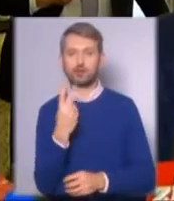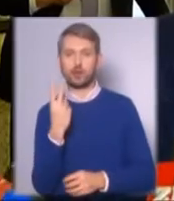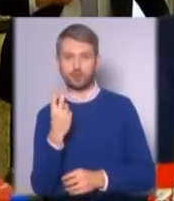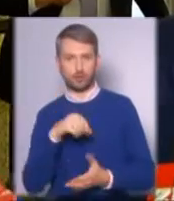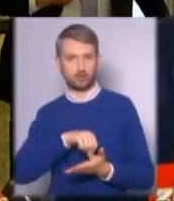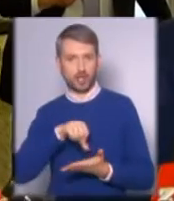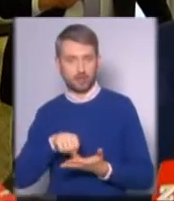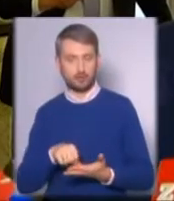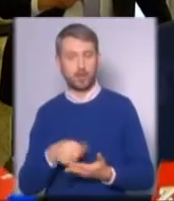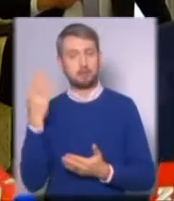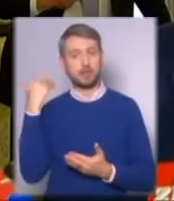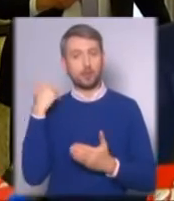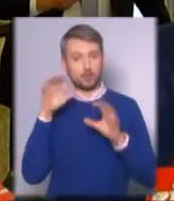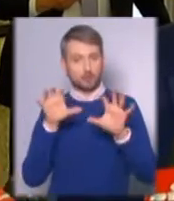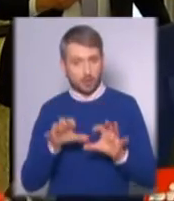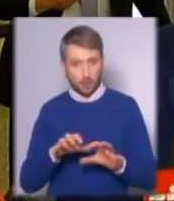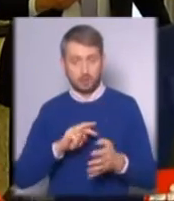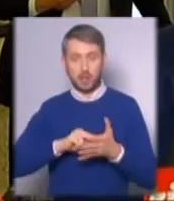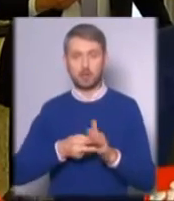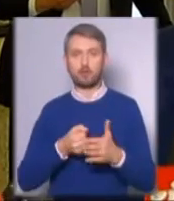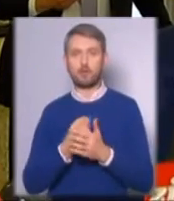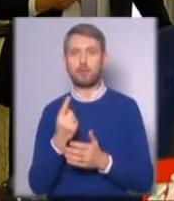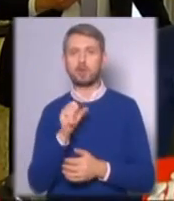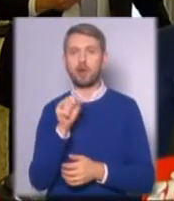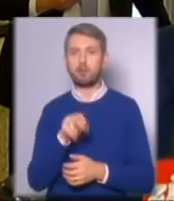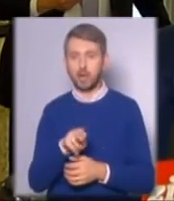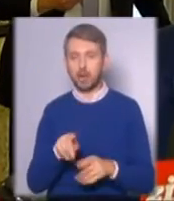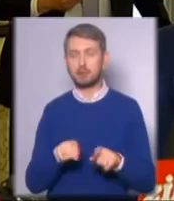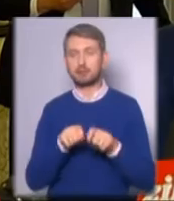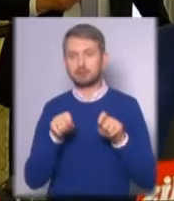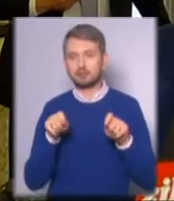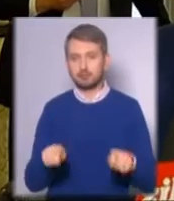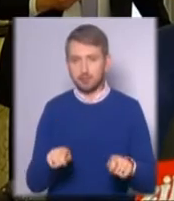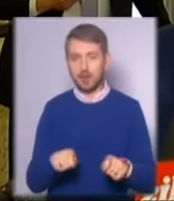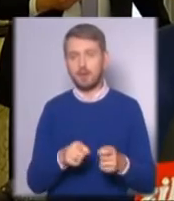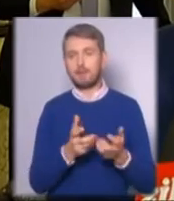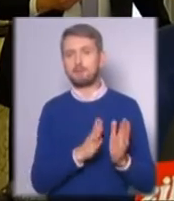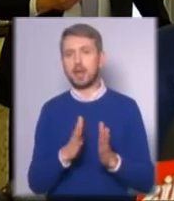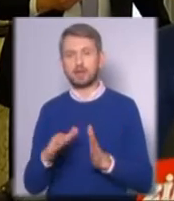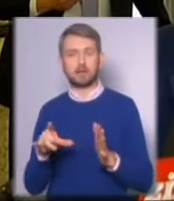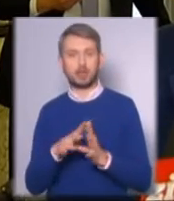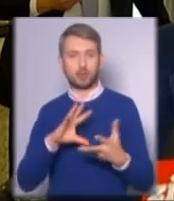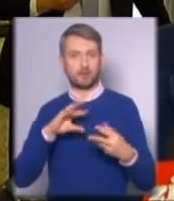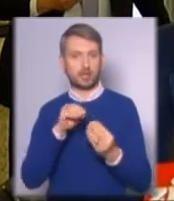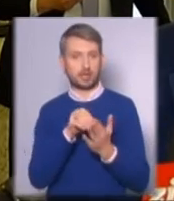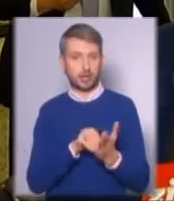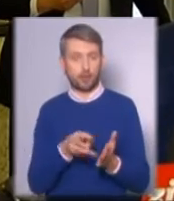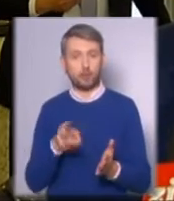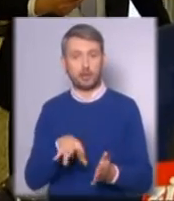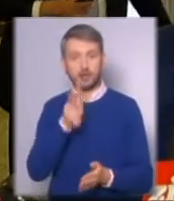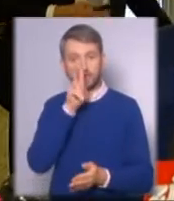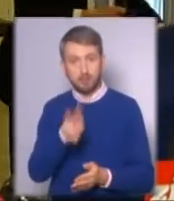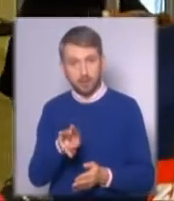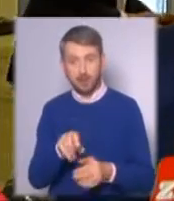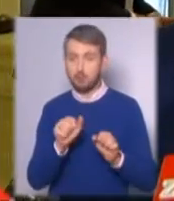В предыдущей редакции закона планировалось до 1 апреля запустить механизм электронного декларирования. До этого момента осталось 2 месяца. Вопрос, может ли